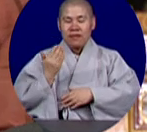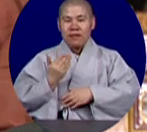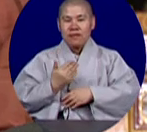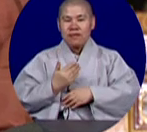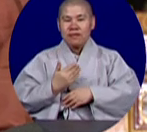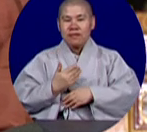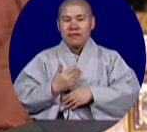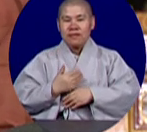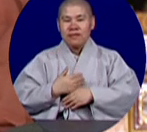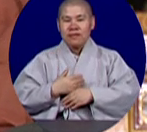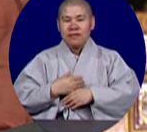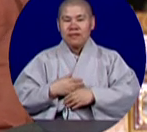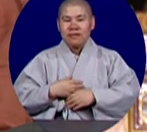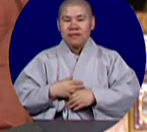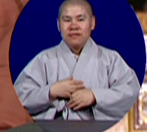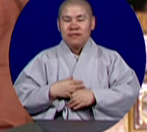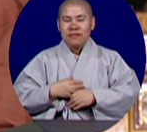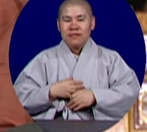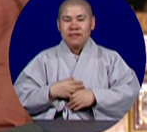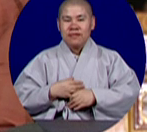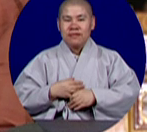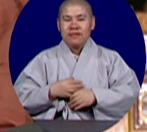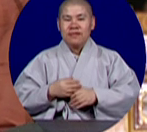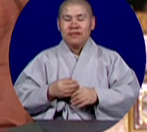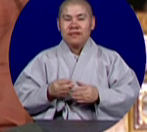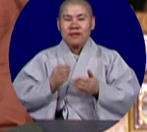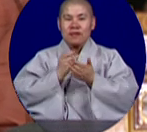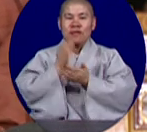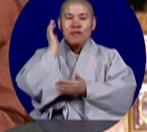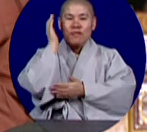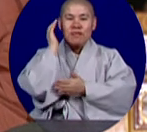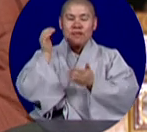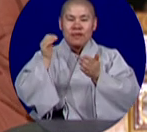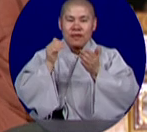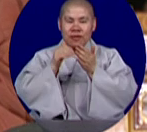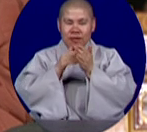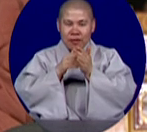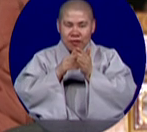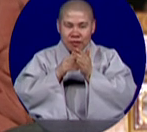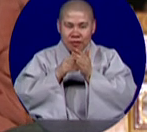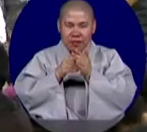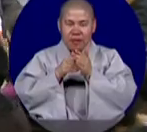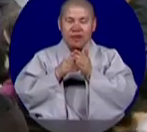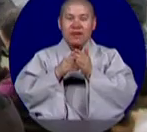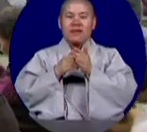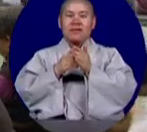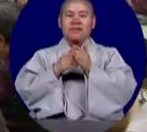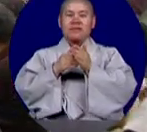이것으로서 오늘 법문 마치겠습니다.